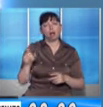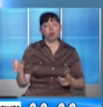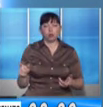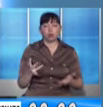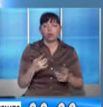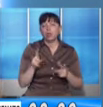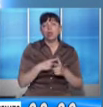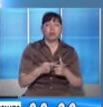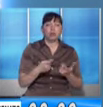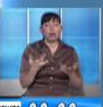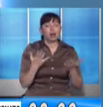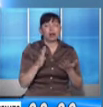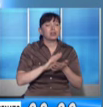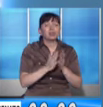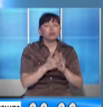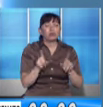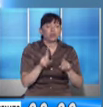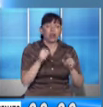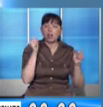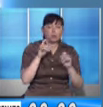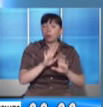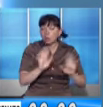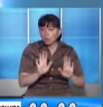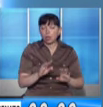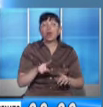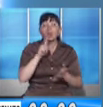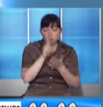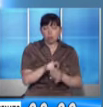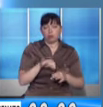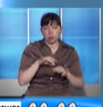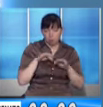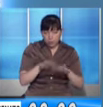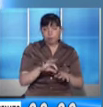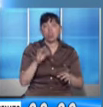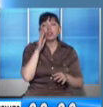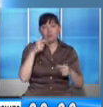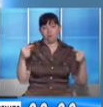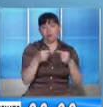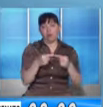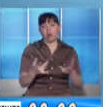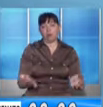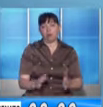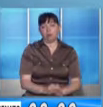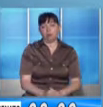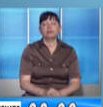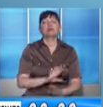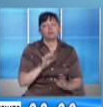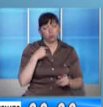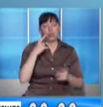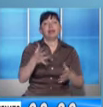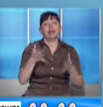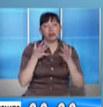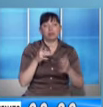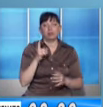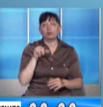altă situație de genul ăsta. Ele trebuie să aibă loc și trebuie să aibă loc în termen. Da, am înțeles.